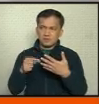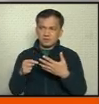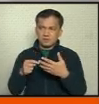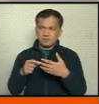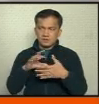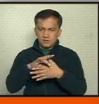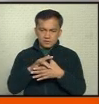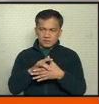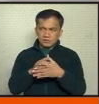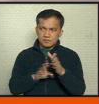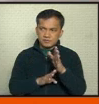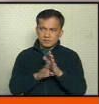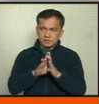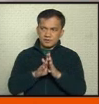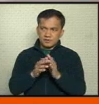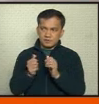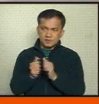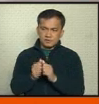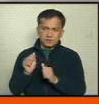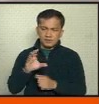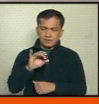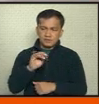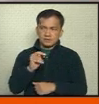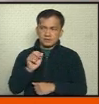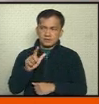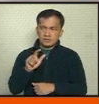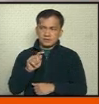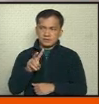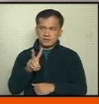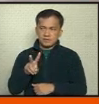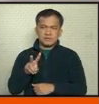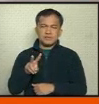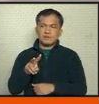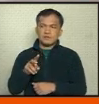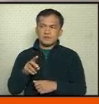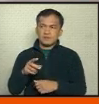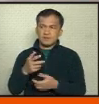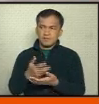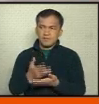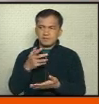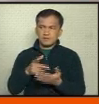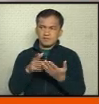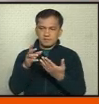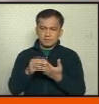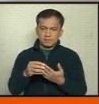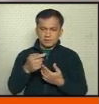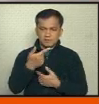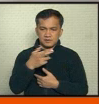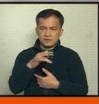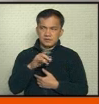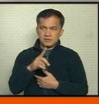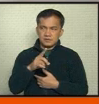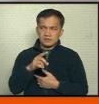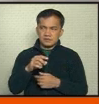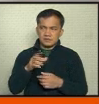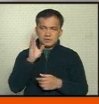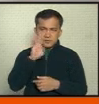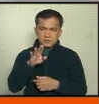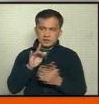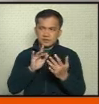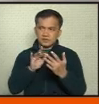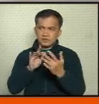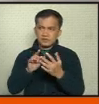pang content na dinedevelop ng affiliate nitong Signal TV na magpapayaman pa sa program grid ng Kapatid